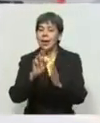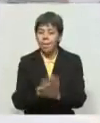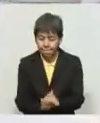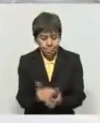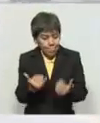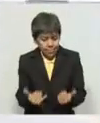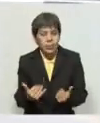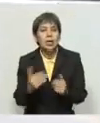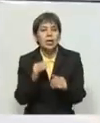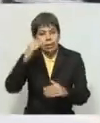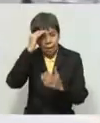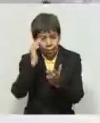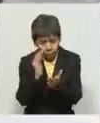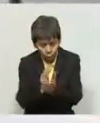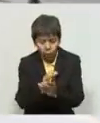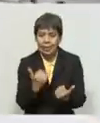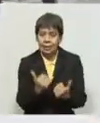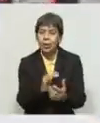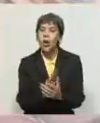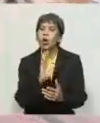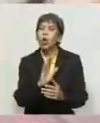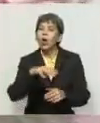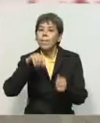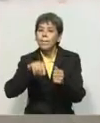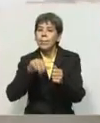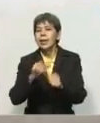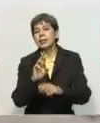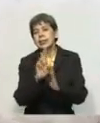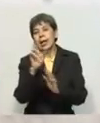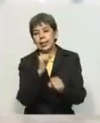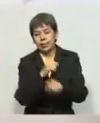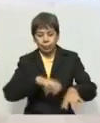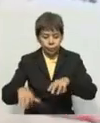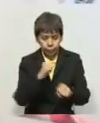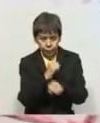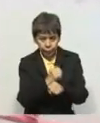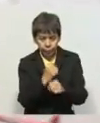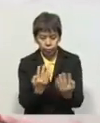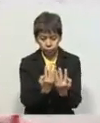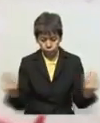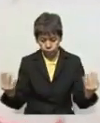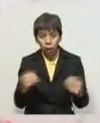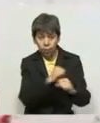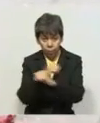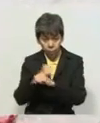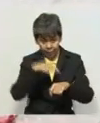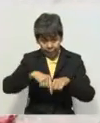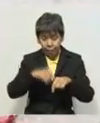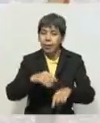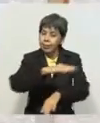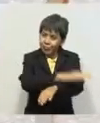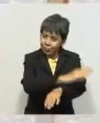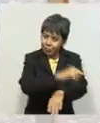คราะห์ในขณะนี้นะครับเจ้าหน้าที่ตำรวจจากสถานีตำรวจภูธรเมืองเชียงรายนะครับได้ดำเนินการนำแผงกั้นมาปิดถนนตั้งแต่บริเวณ